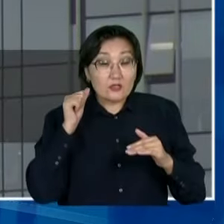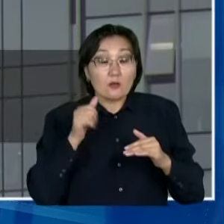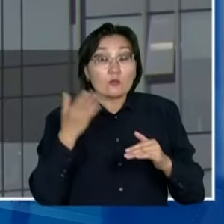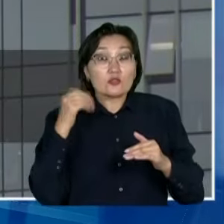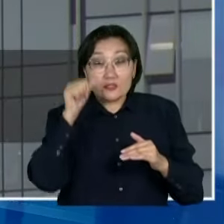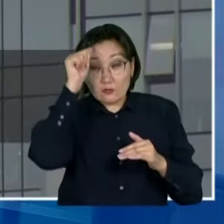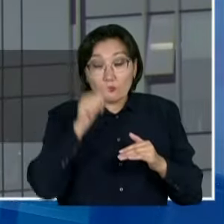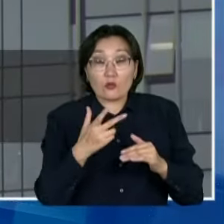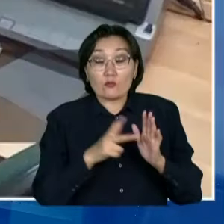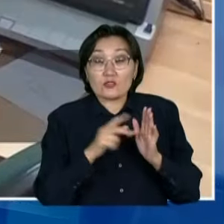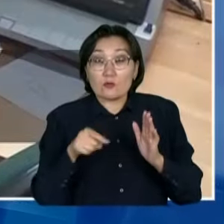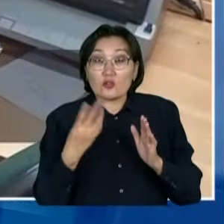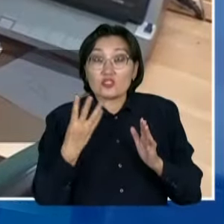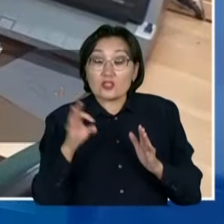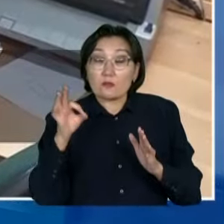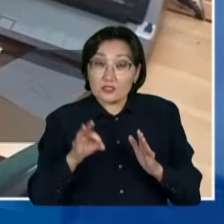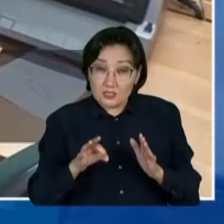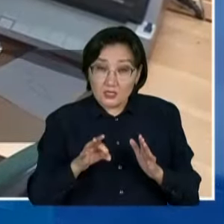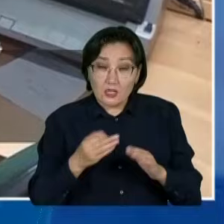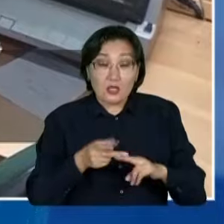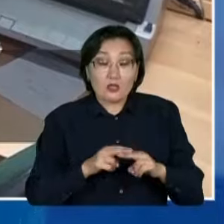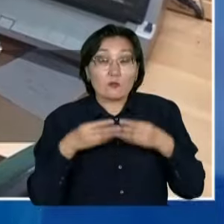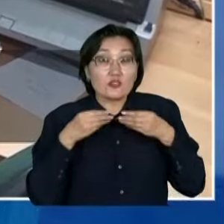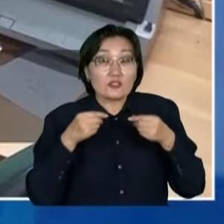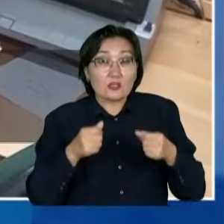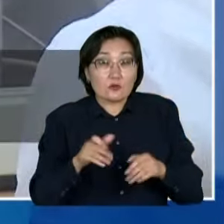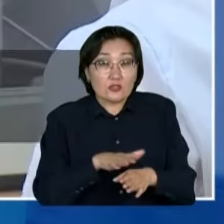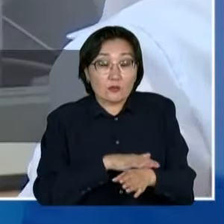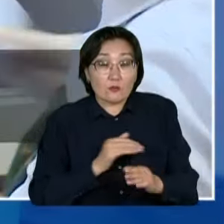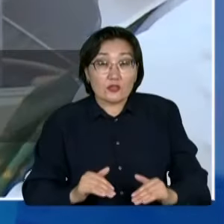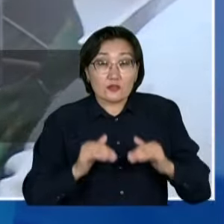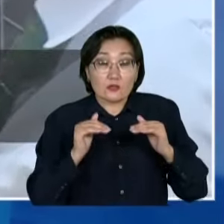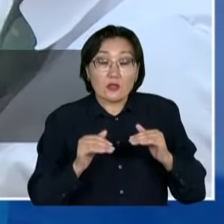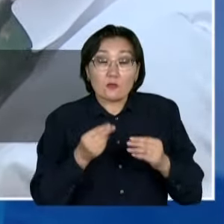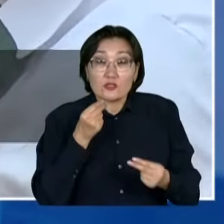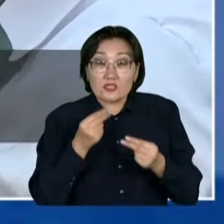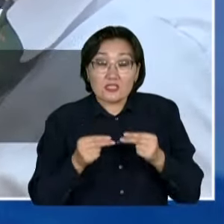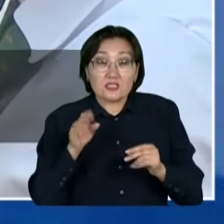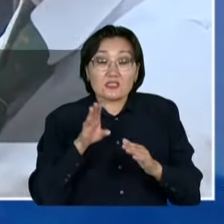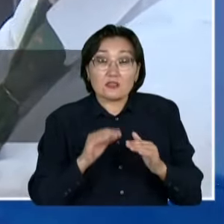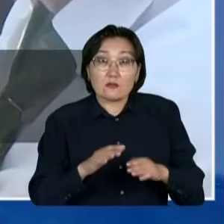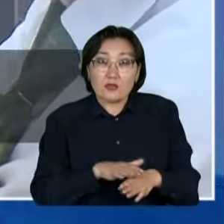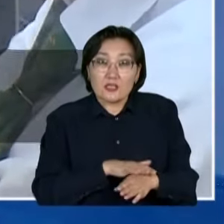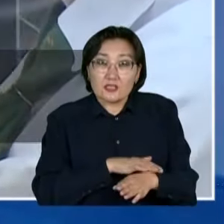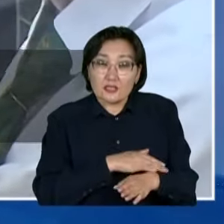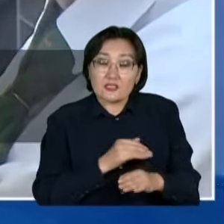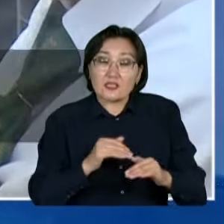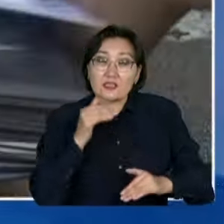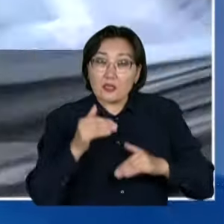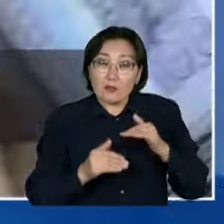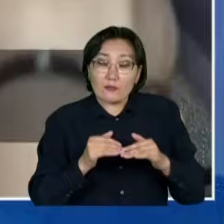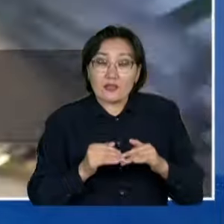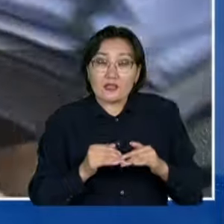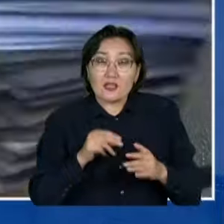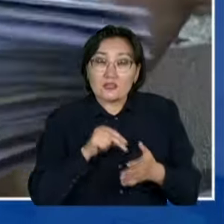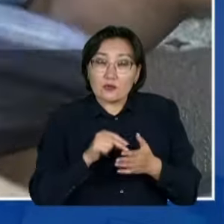составила 8,4%. На это повлияли замедление роста цен на продукты и низкие темпы тарифной реформы. Наибольший рост